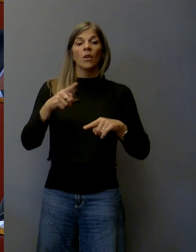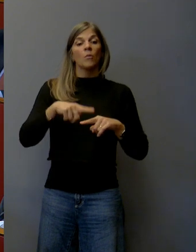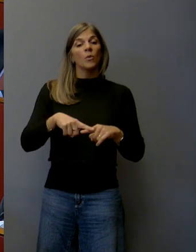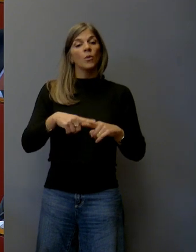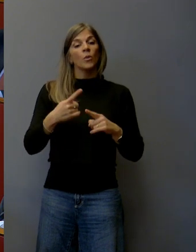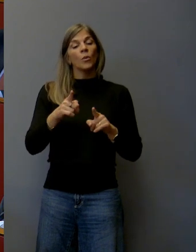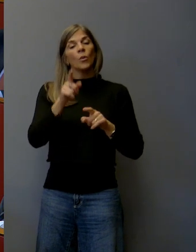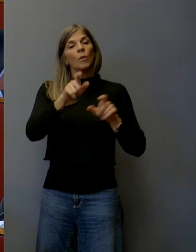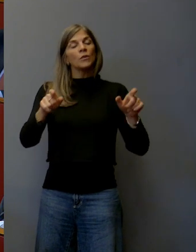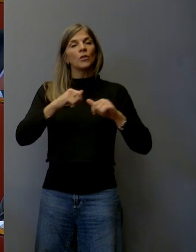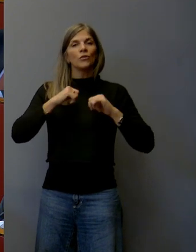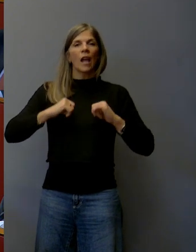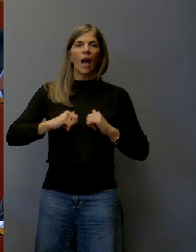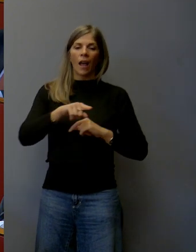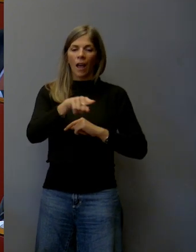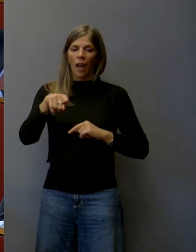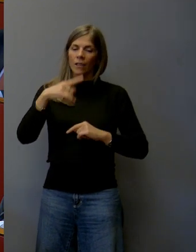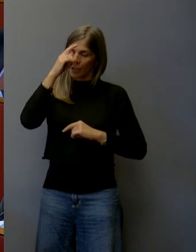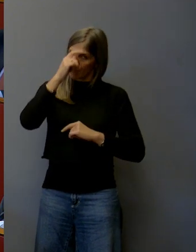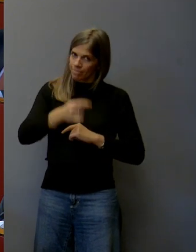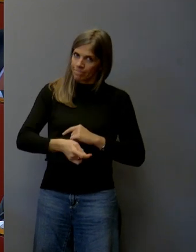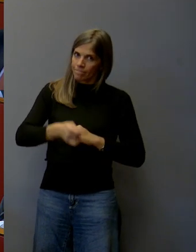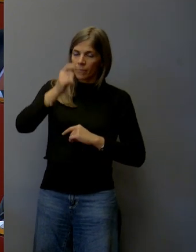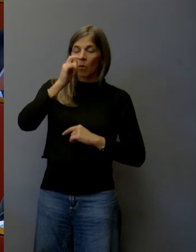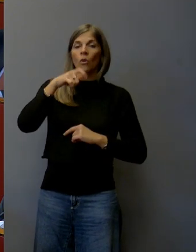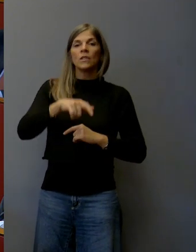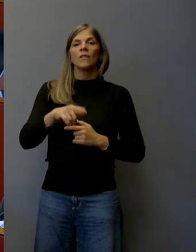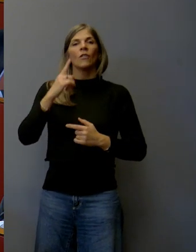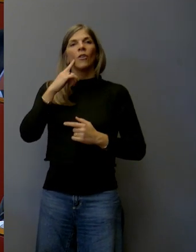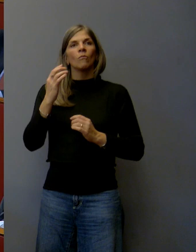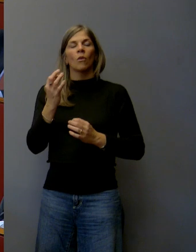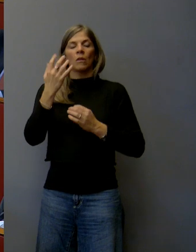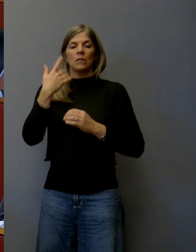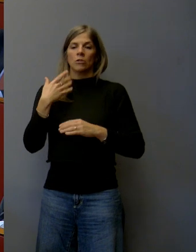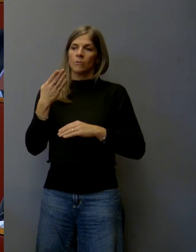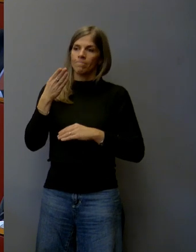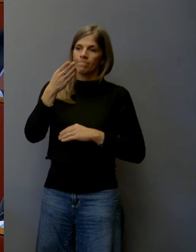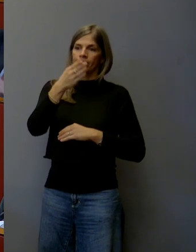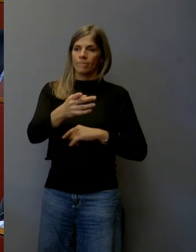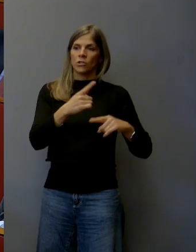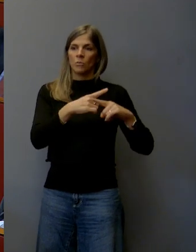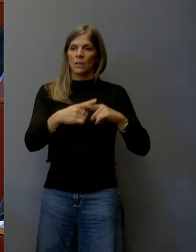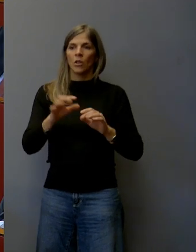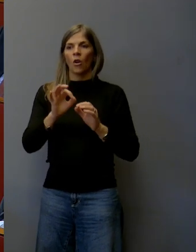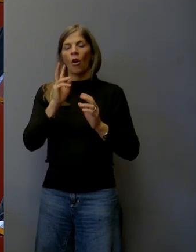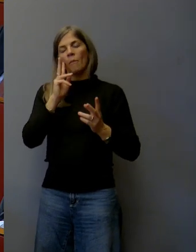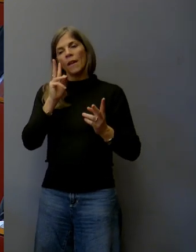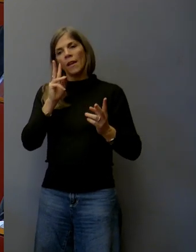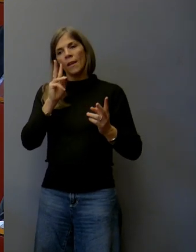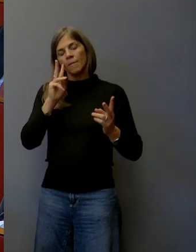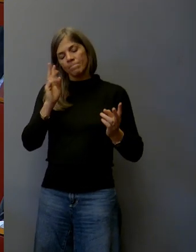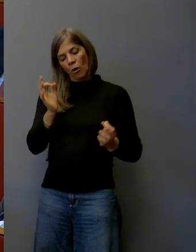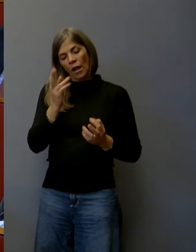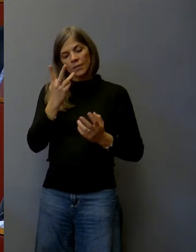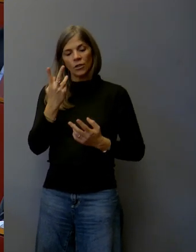che hanno in quel momento in cui vanno al cimitero il momento dell'incontro dei propri cari Allora i